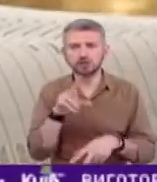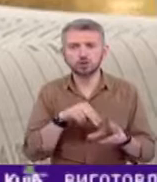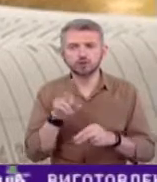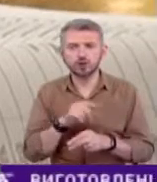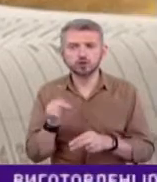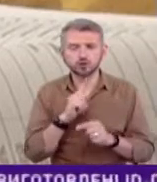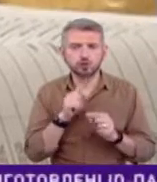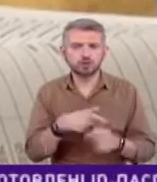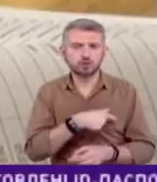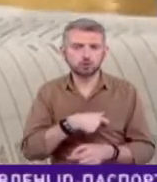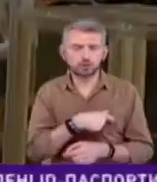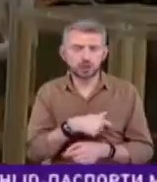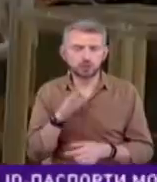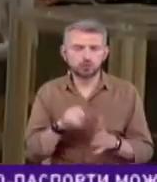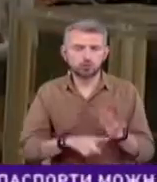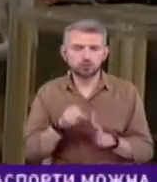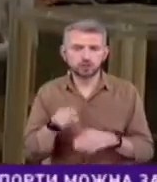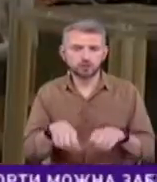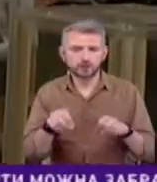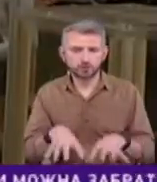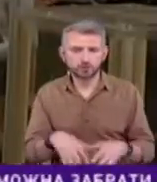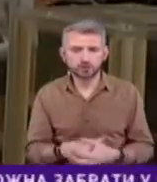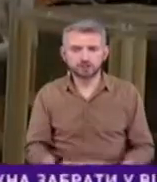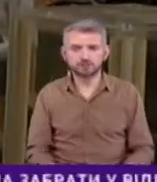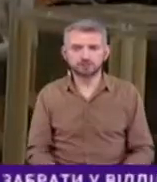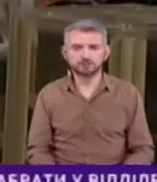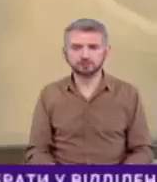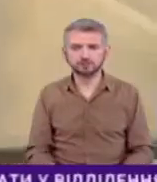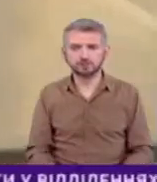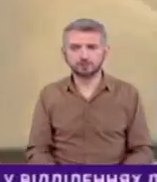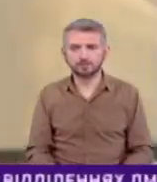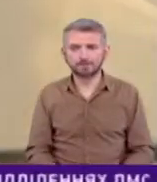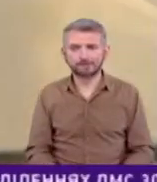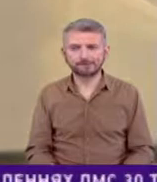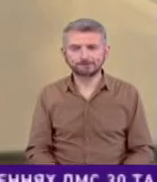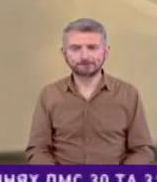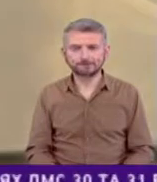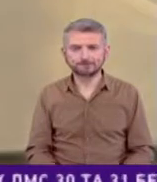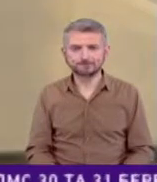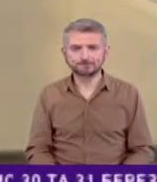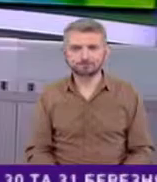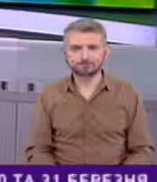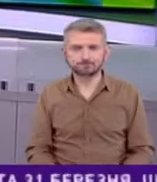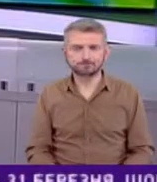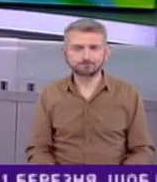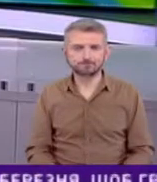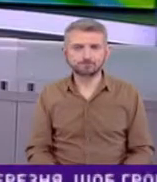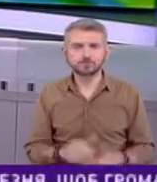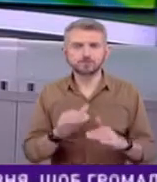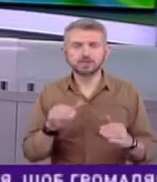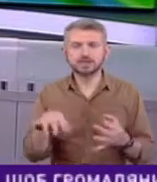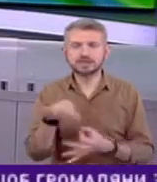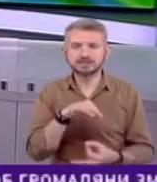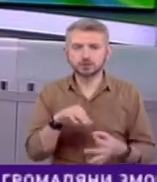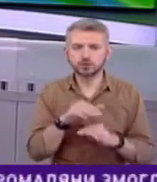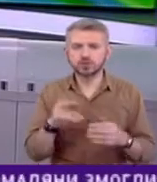сподіваються, що парламентарі таки почнуть їх вирішувати. Наталя Білогурова, Володимир Барков, телеканал «Київ». Діти-сироти та